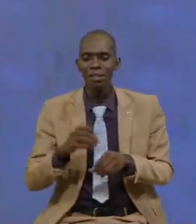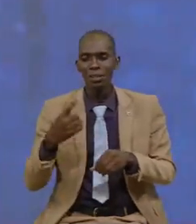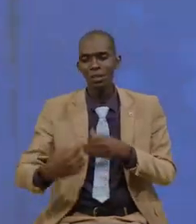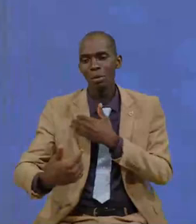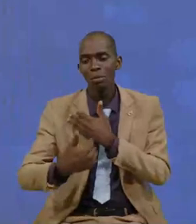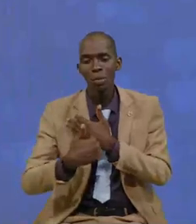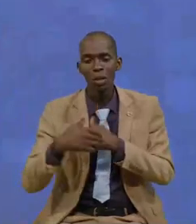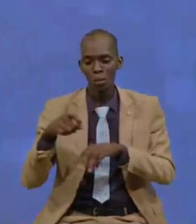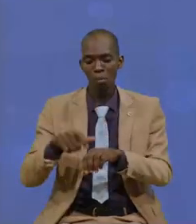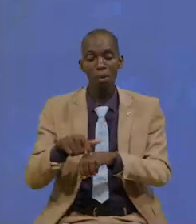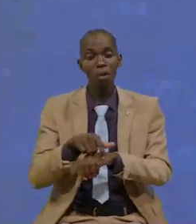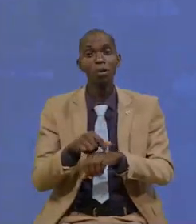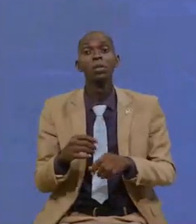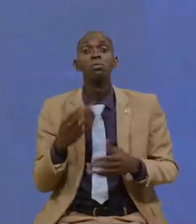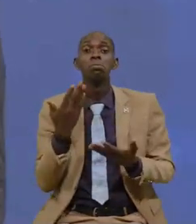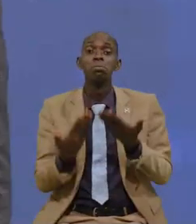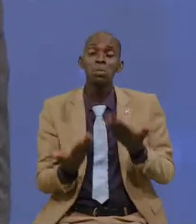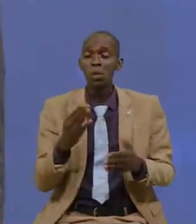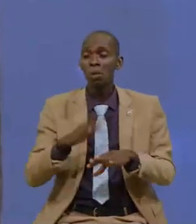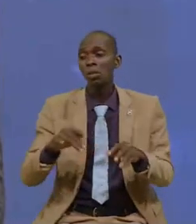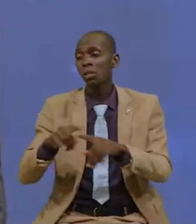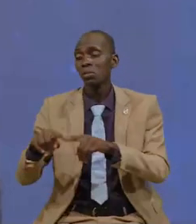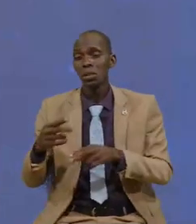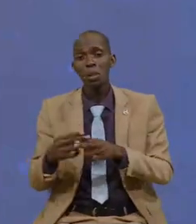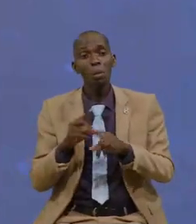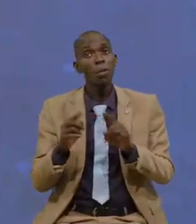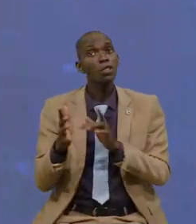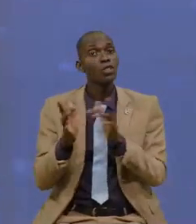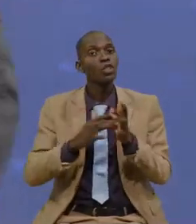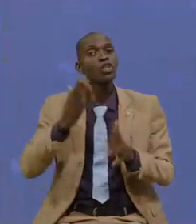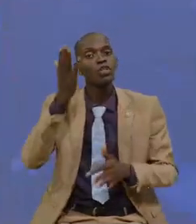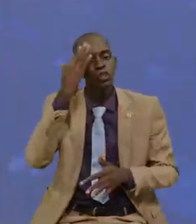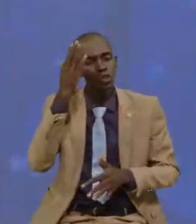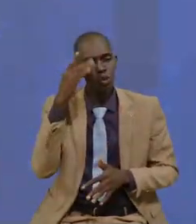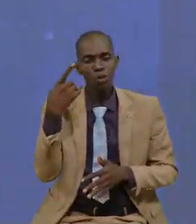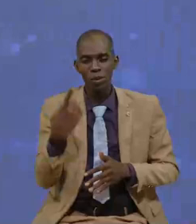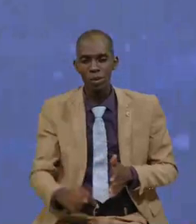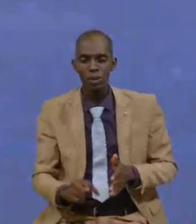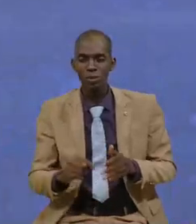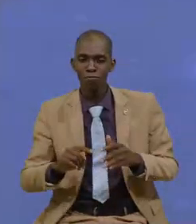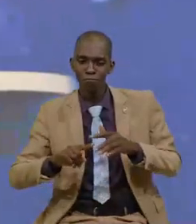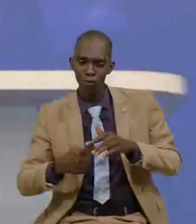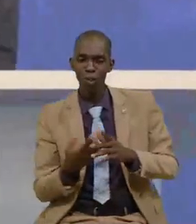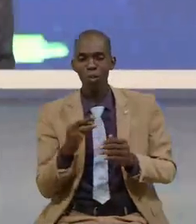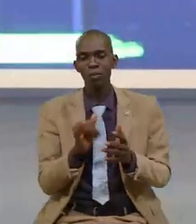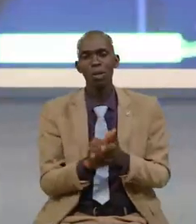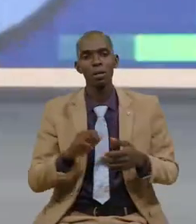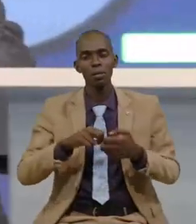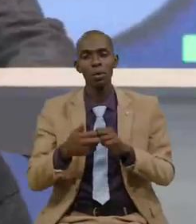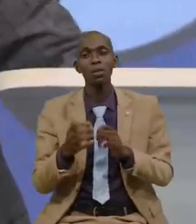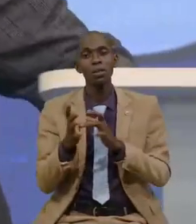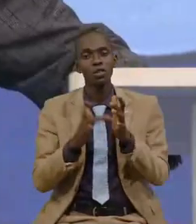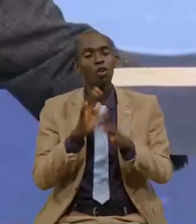problème dans les vertèbres, quel que soit le nom. Mais Jésus connaissait la source qui est un